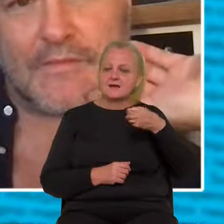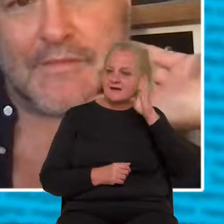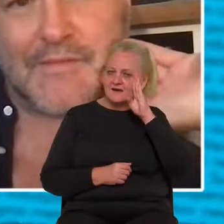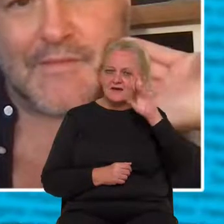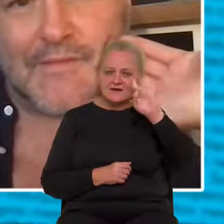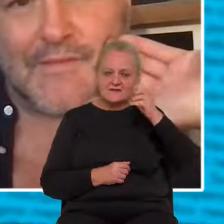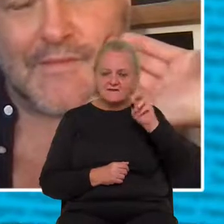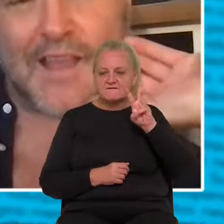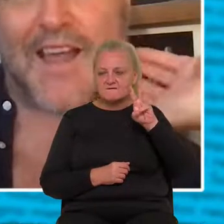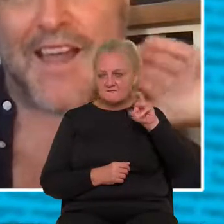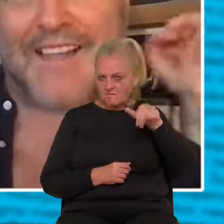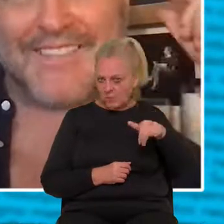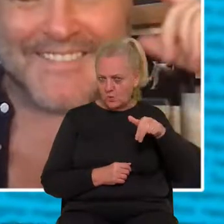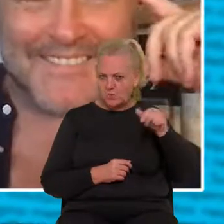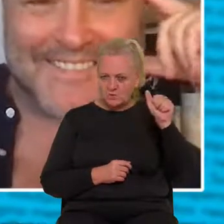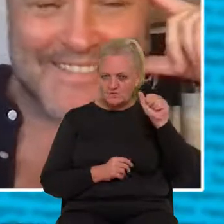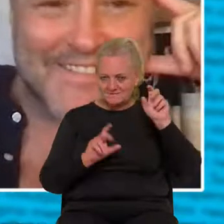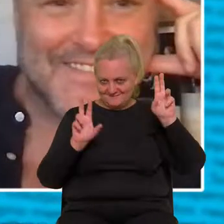Grapes of Wrath,